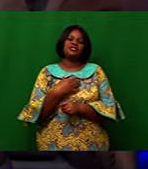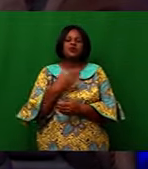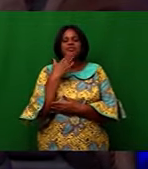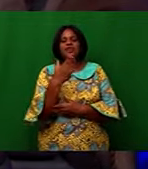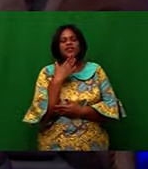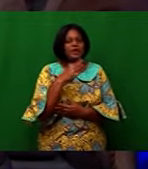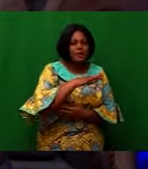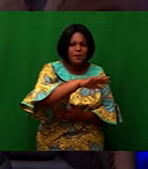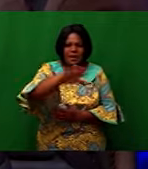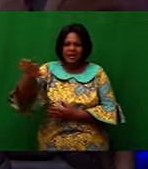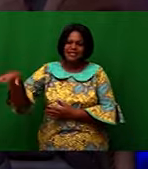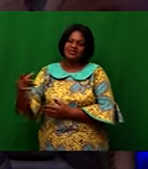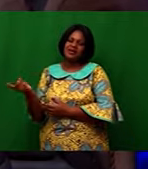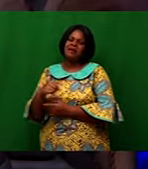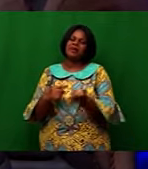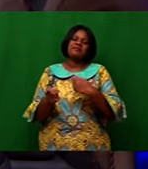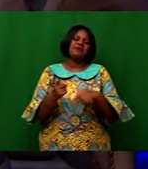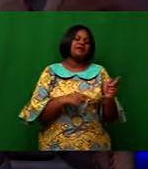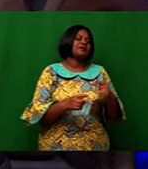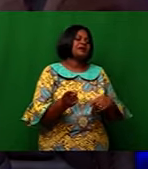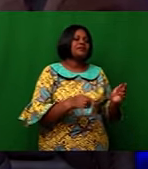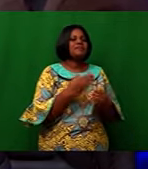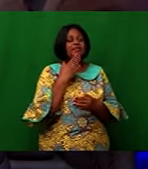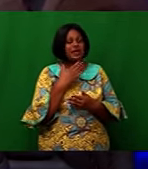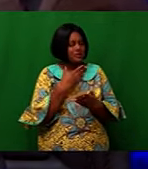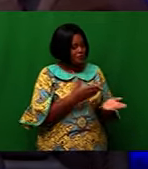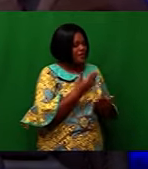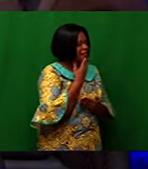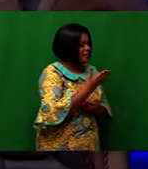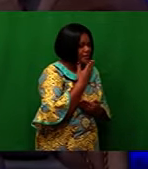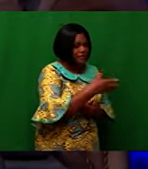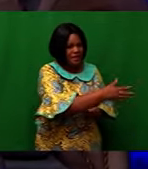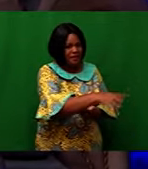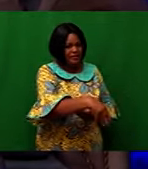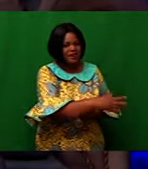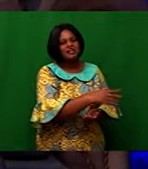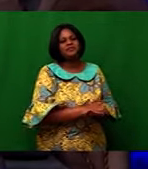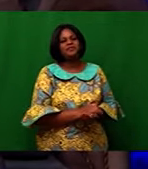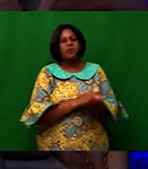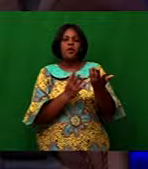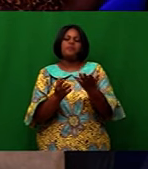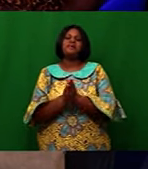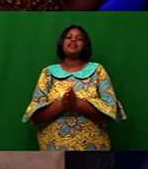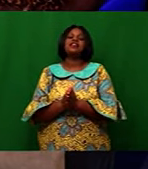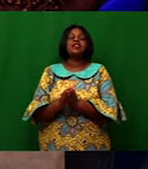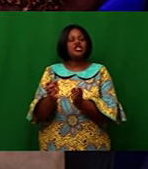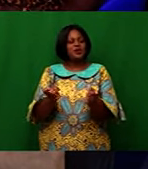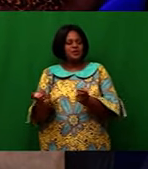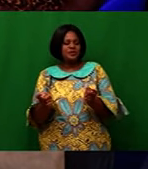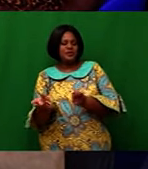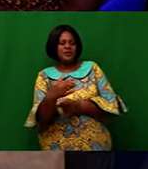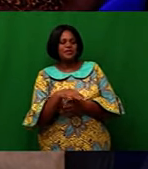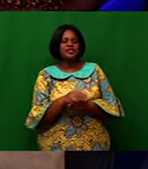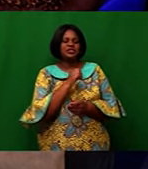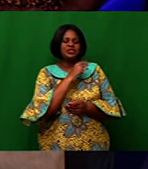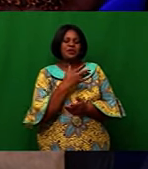mese maita basa nekukomba churo regai tiende kuchikuva tinokutendai nekutyaira chirongwa zvakanaka tinotenda